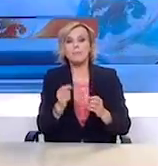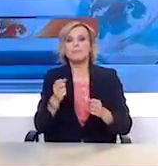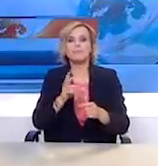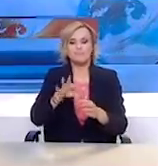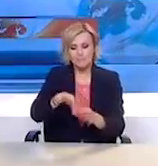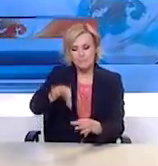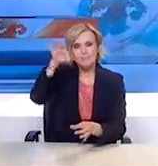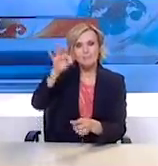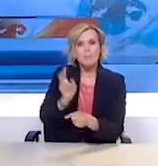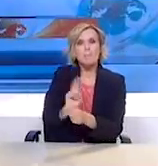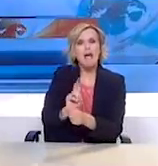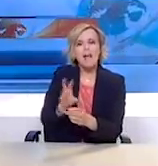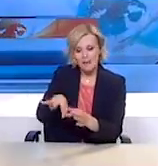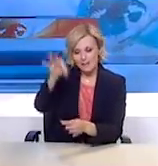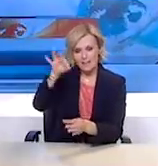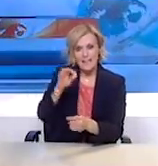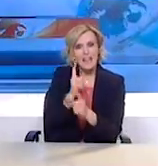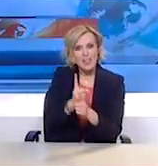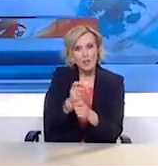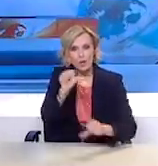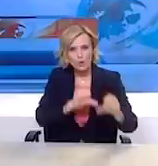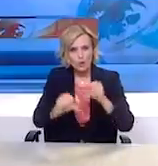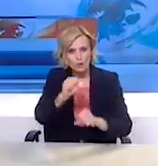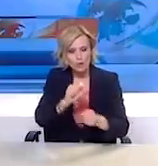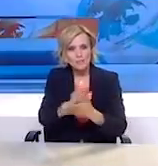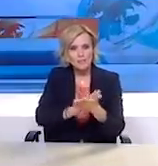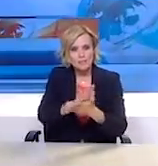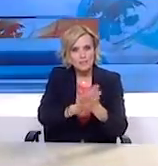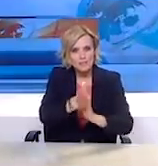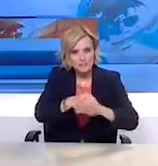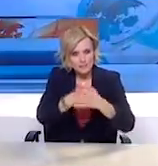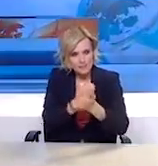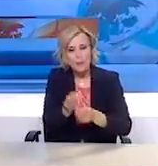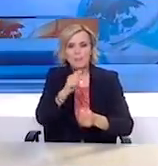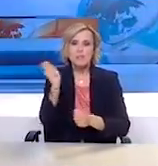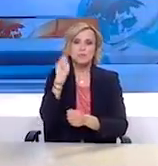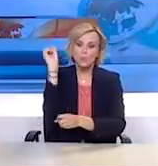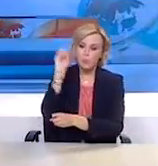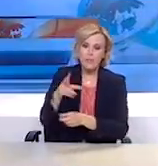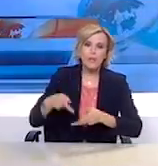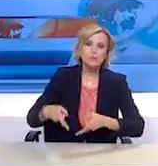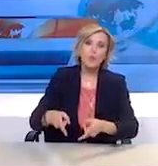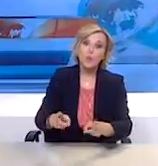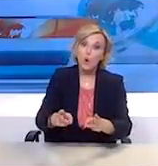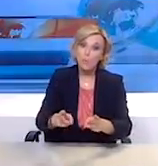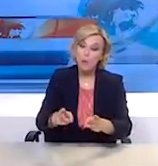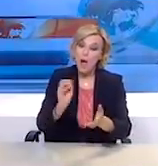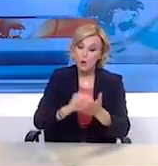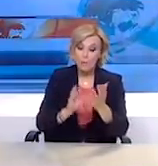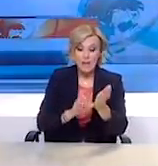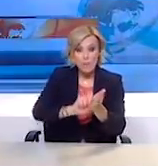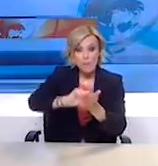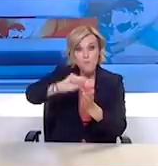χώρους. Να αφήσει το χρησιμοποιημένο γάντι σε καροτσάκι αγορών ή να το απορρίψει στον δρόμο. Επιπλέον, όταν βγάζουμε τα